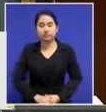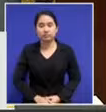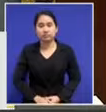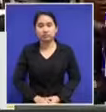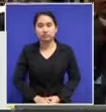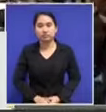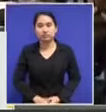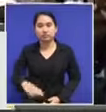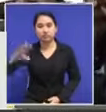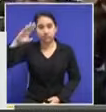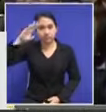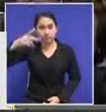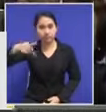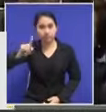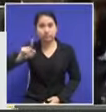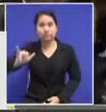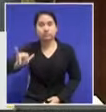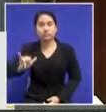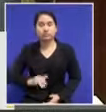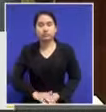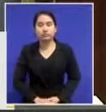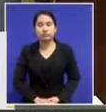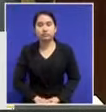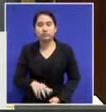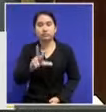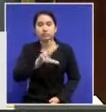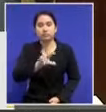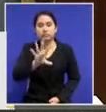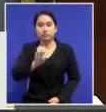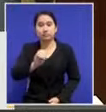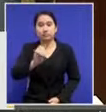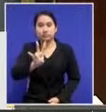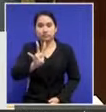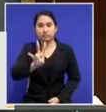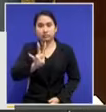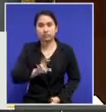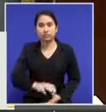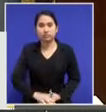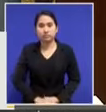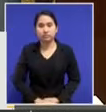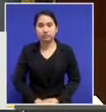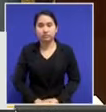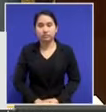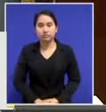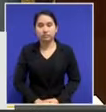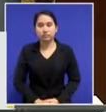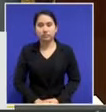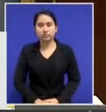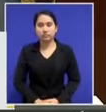ป พลเอกประยุทธ์จันทร์โอชาครับ 357นายพลภูมิวิพัฒน์ภูมิประเ